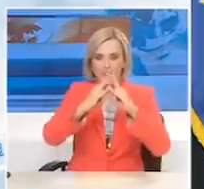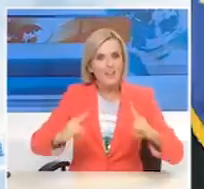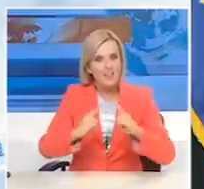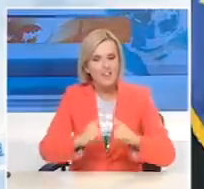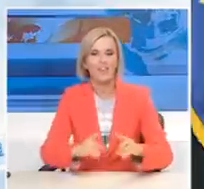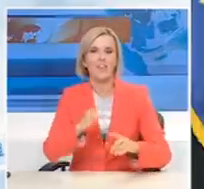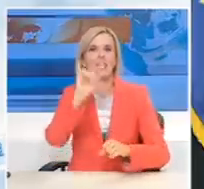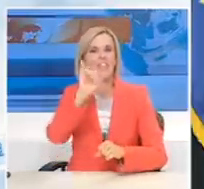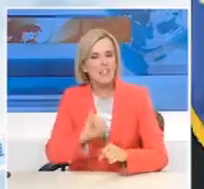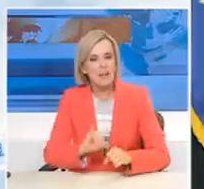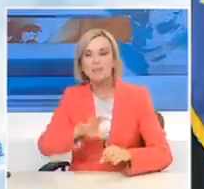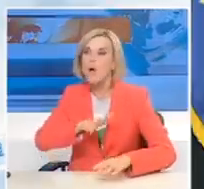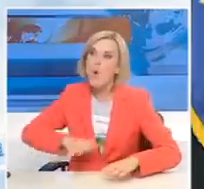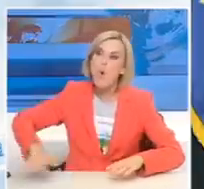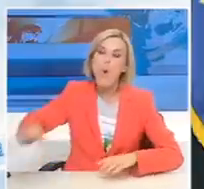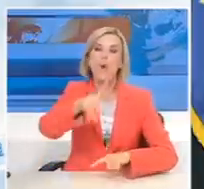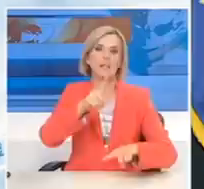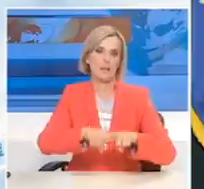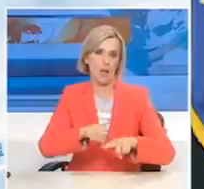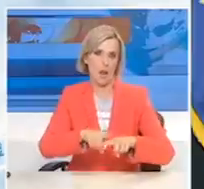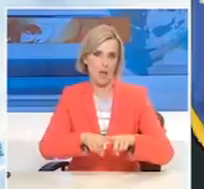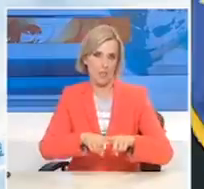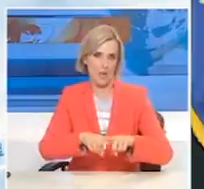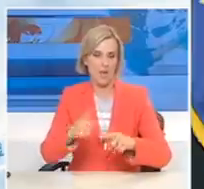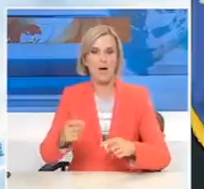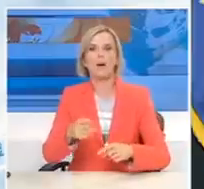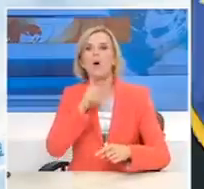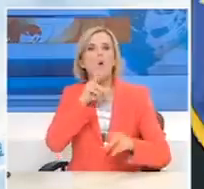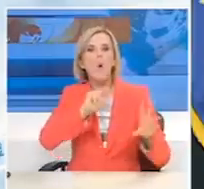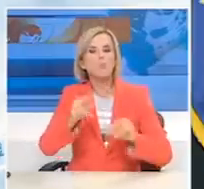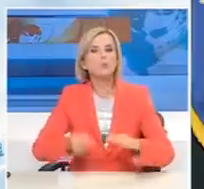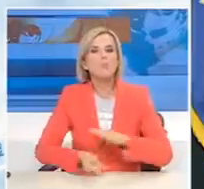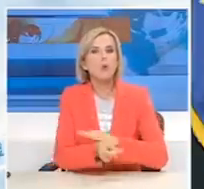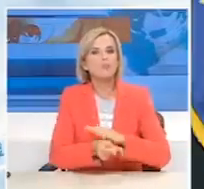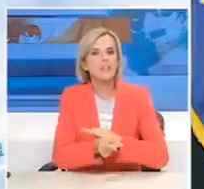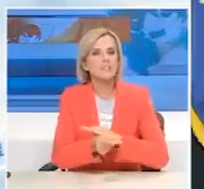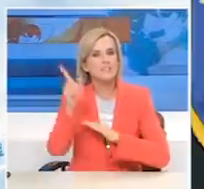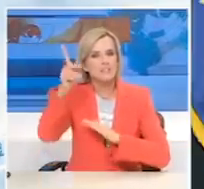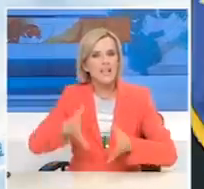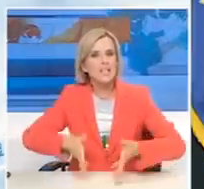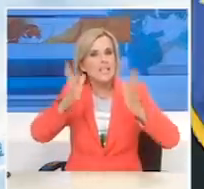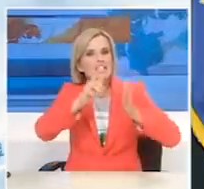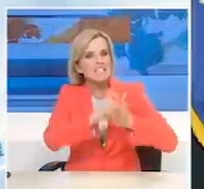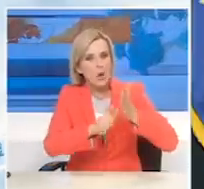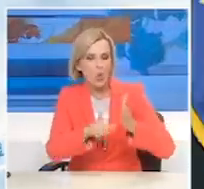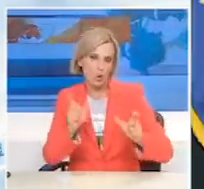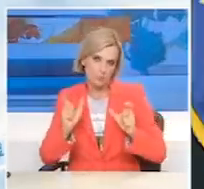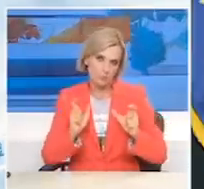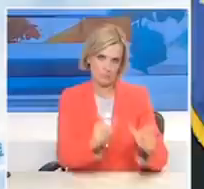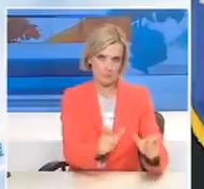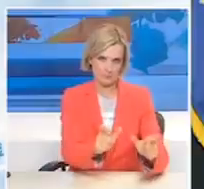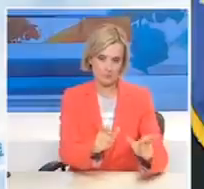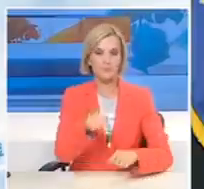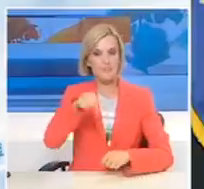δομές φιλοξενίας σε όλη την επικράτεια μετά από τη σχετική απόφαση των συναρμόδιων Υπουργείων. Επίσης, θα ήθελα με αφορμή την Παγκόσμια